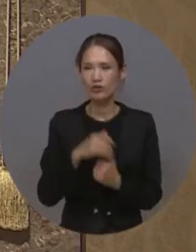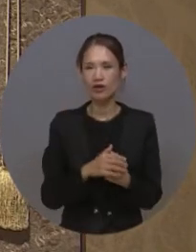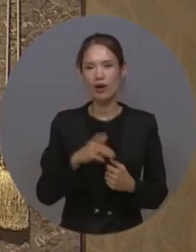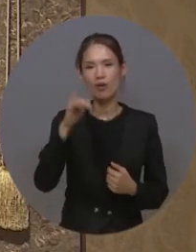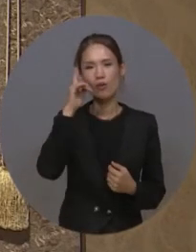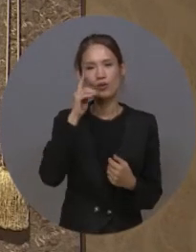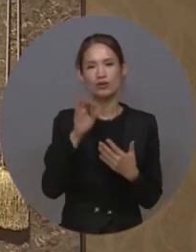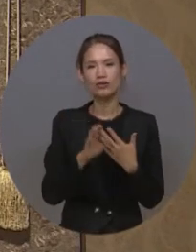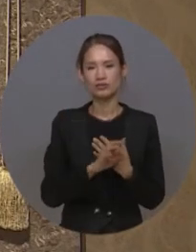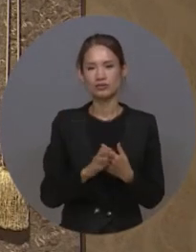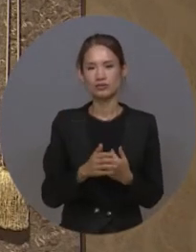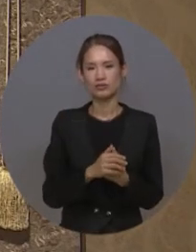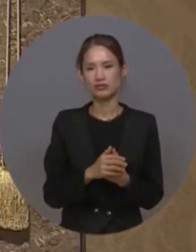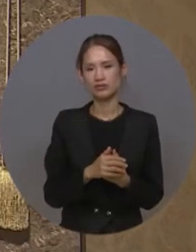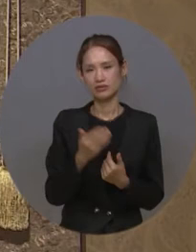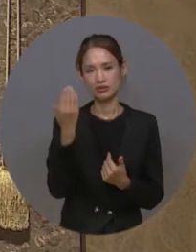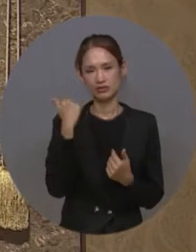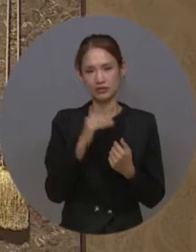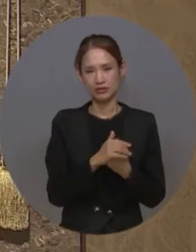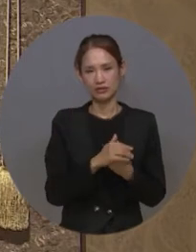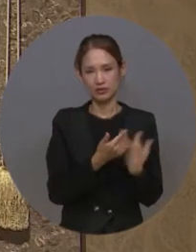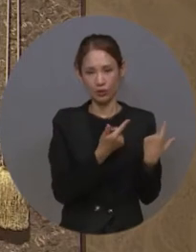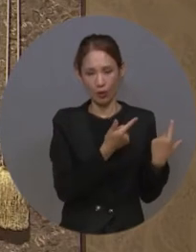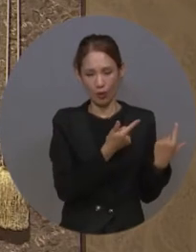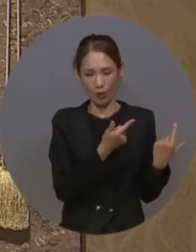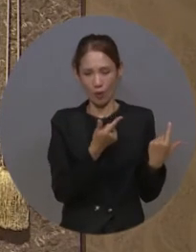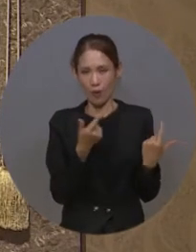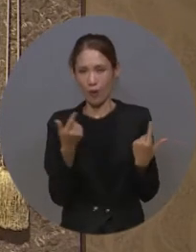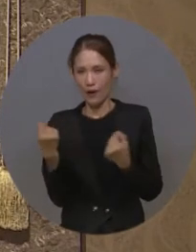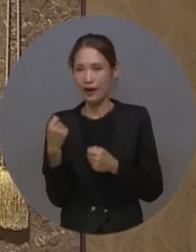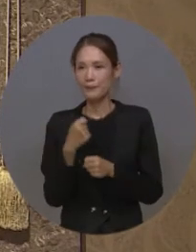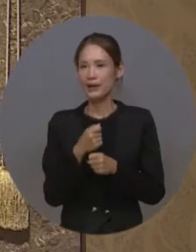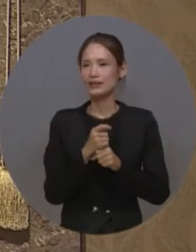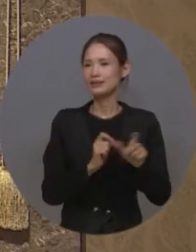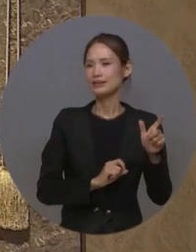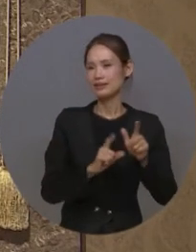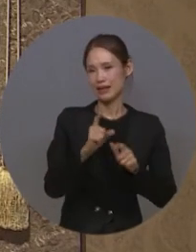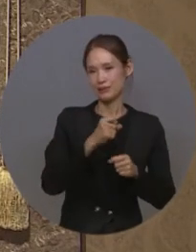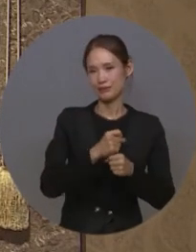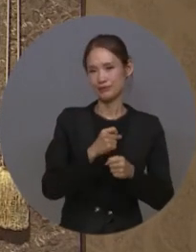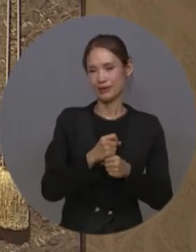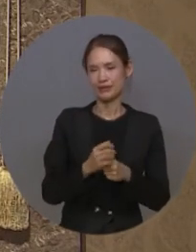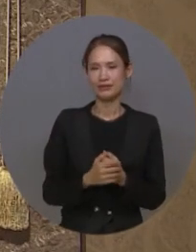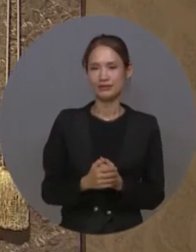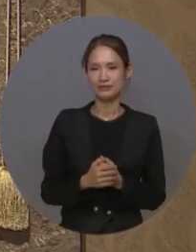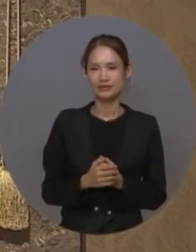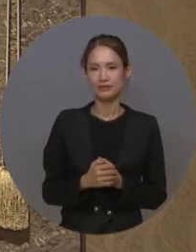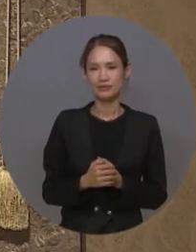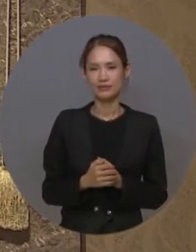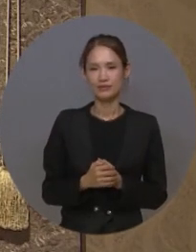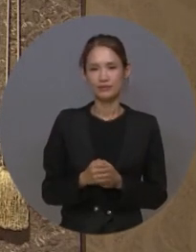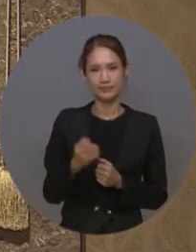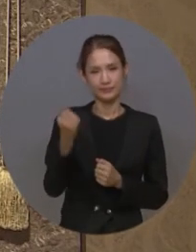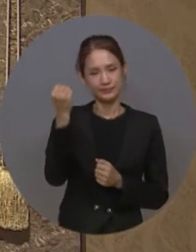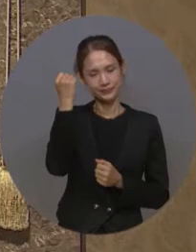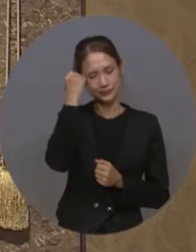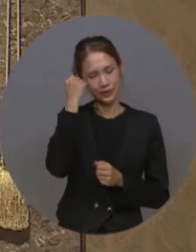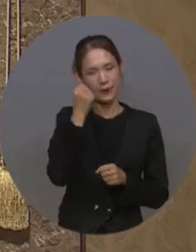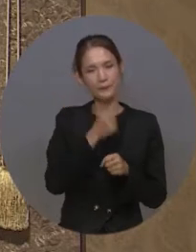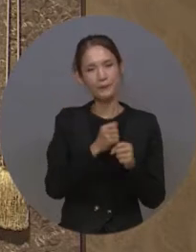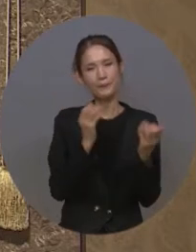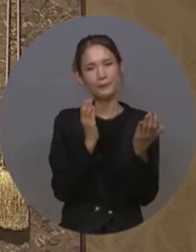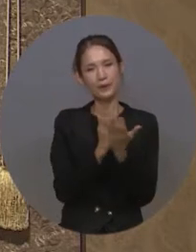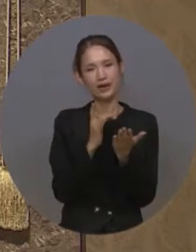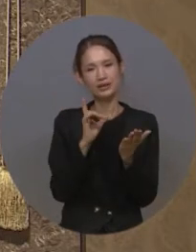그러냐면 요즘 젭에게 들이다 규격화 대해서 대량 생산하는 100여 라서 예 이 베개를 말 주 때 고려할 게